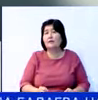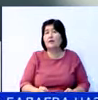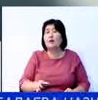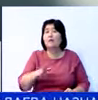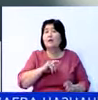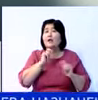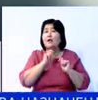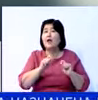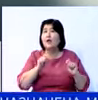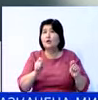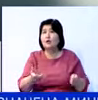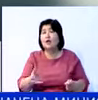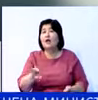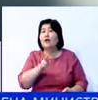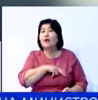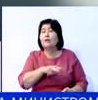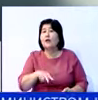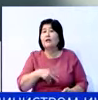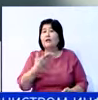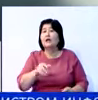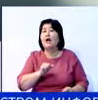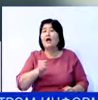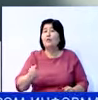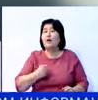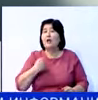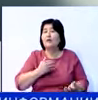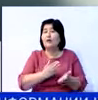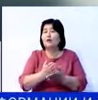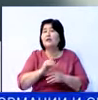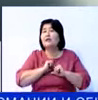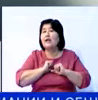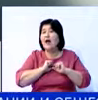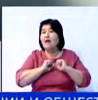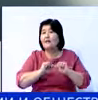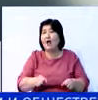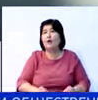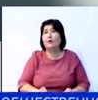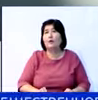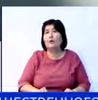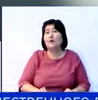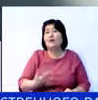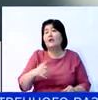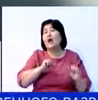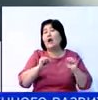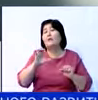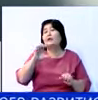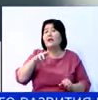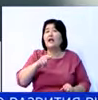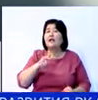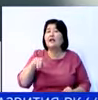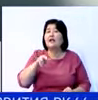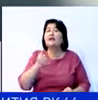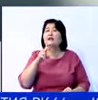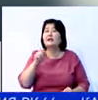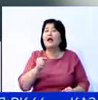награжден медалями за боевые заслуги , за оборону за сталинград и за